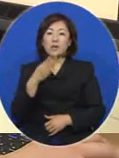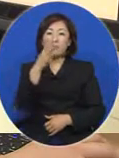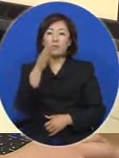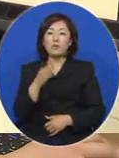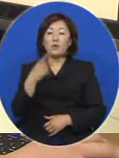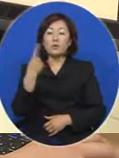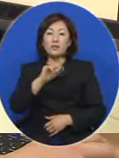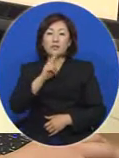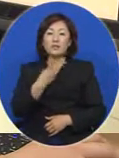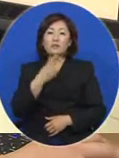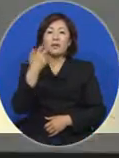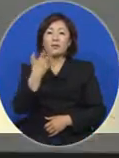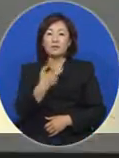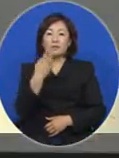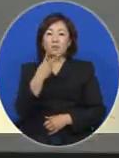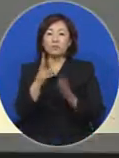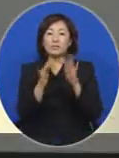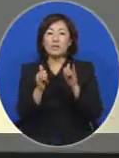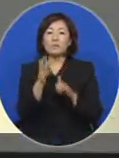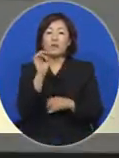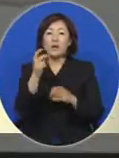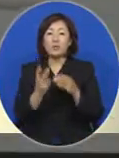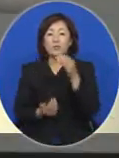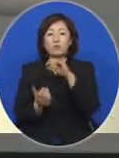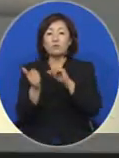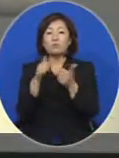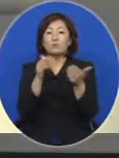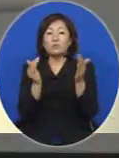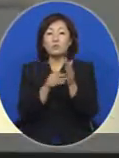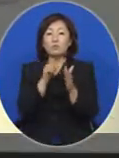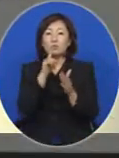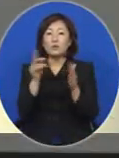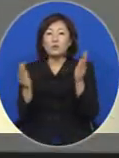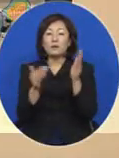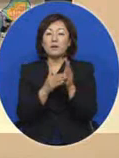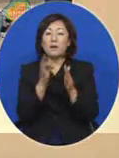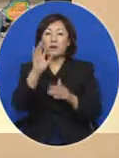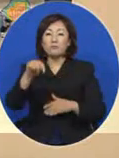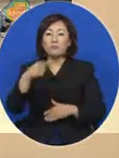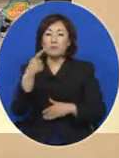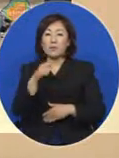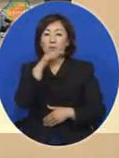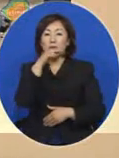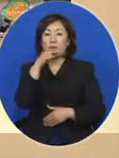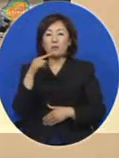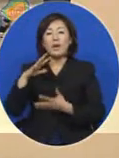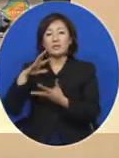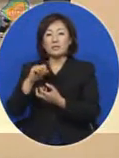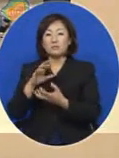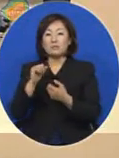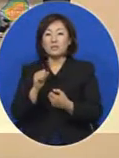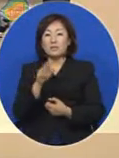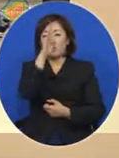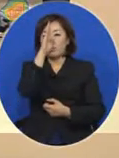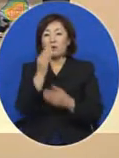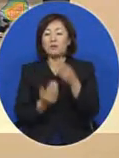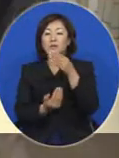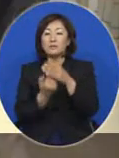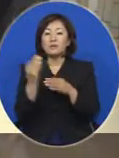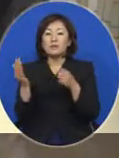29.4%인 1,272명이 암으로 숨졌다고 밝혔습니다. 암에 이어서 혈관과 심장 등 순환기계통